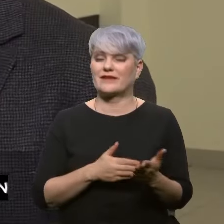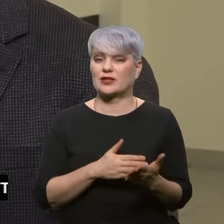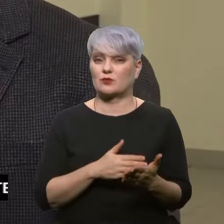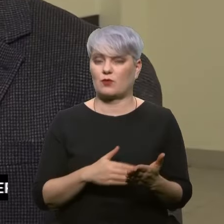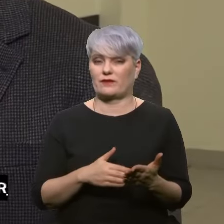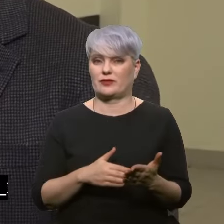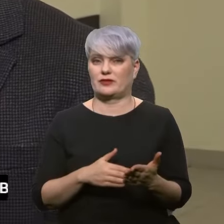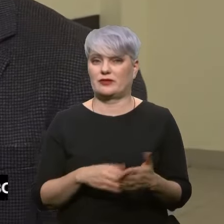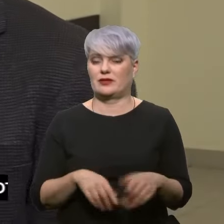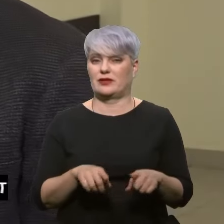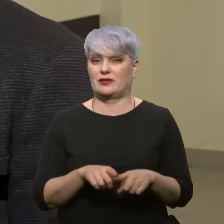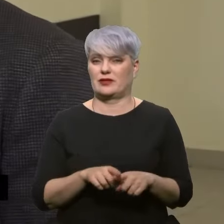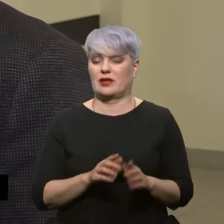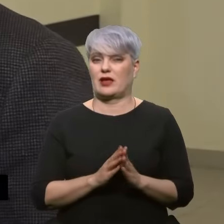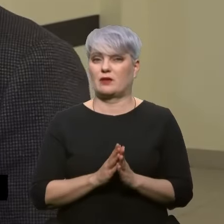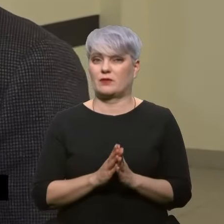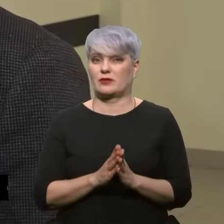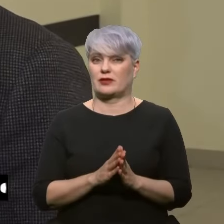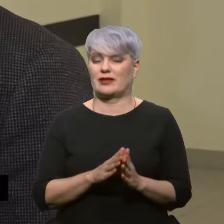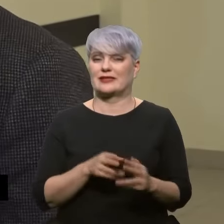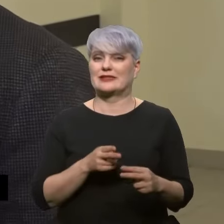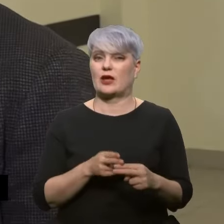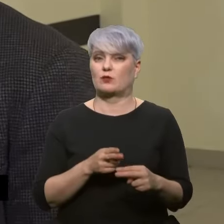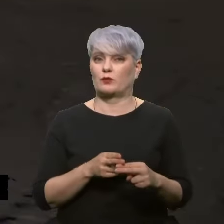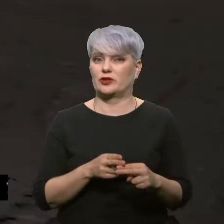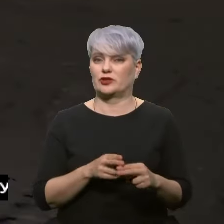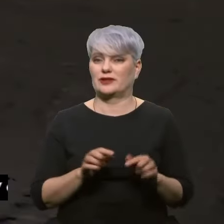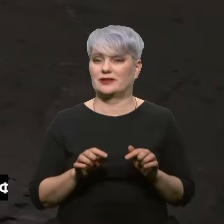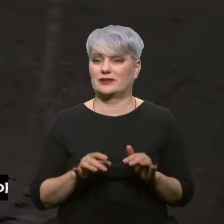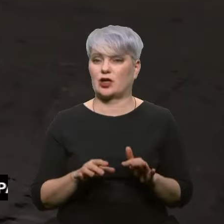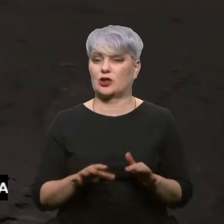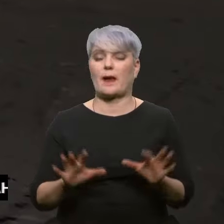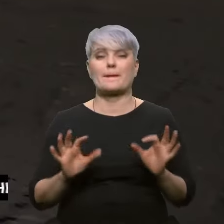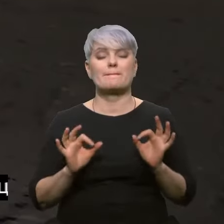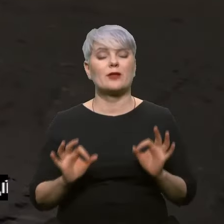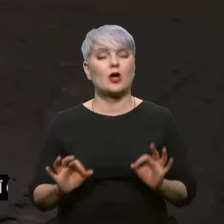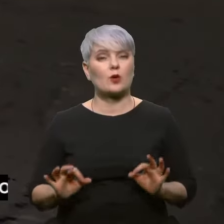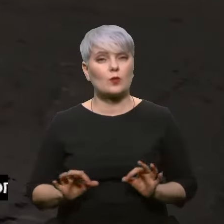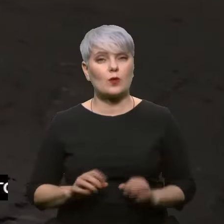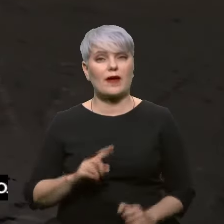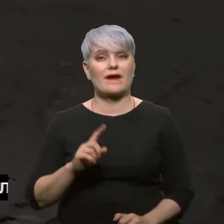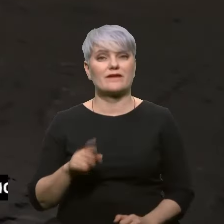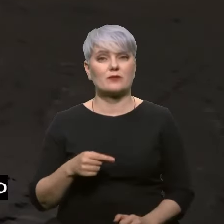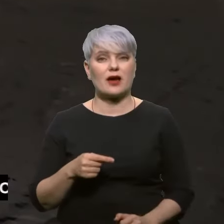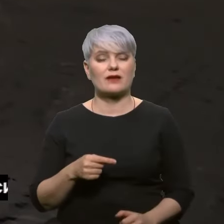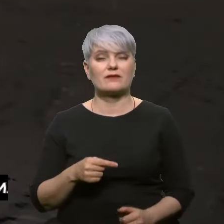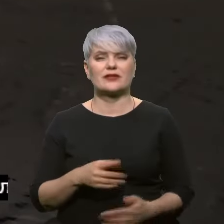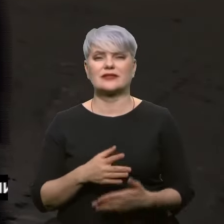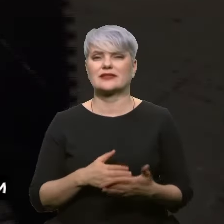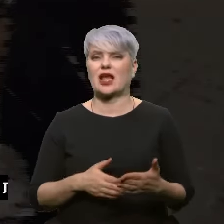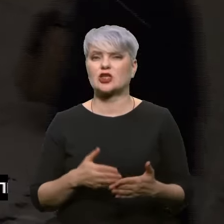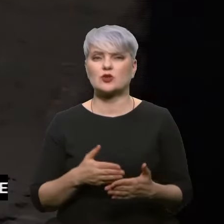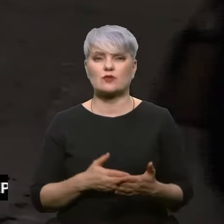задоволенні клопотання про обрання запобіжного заходу. Прокурор, у свою чергу, вимагав скасувати рішення